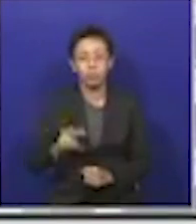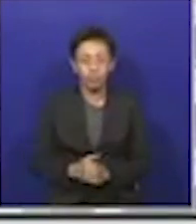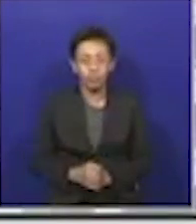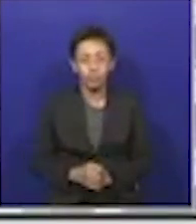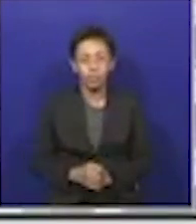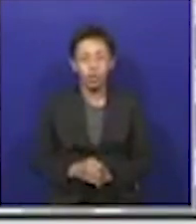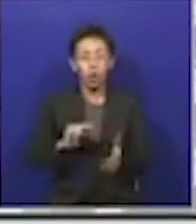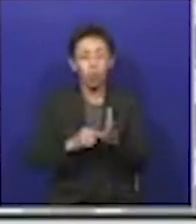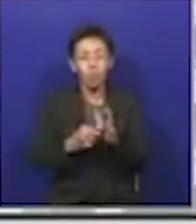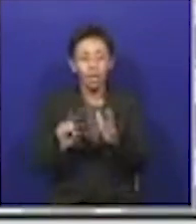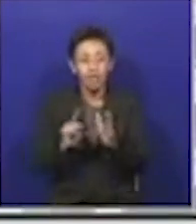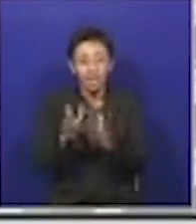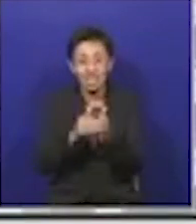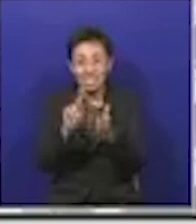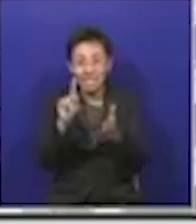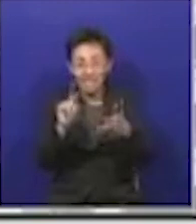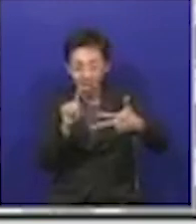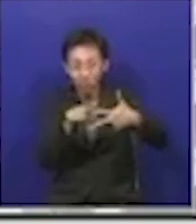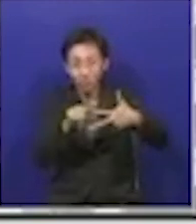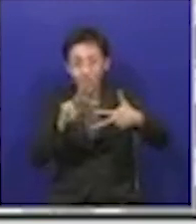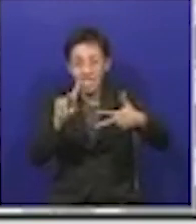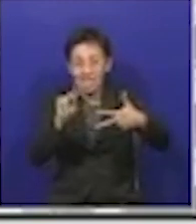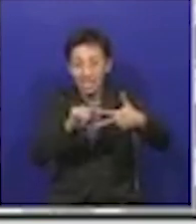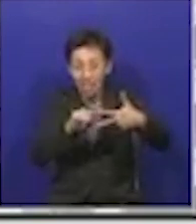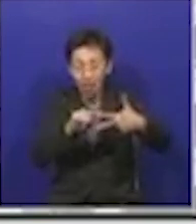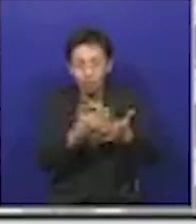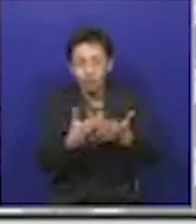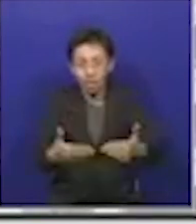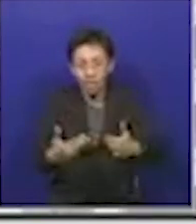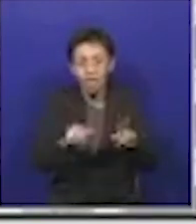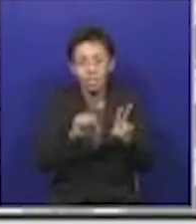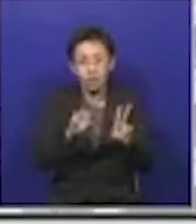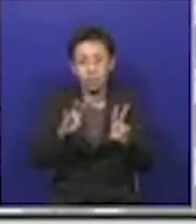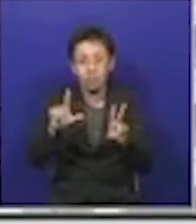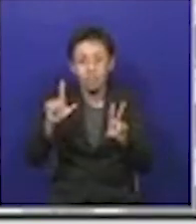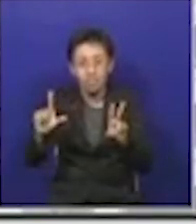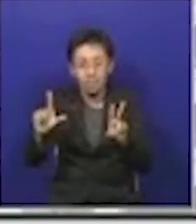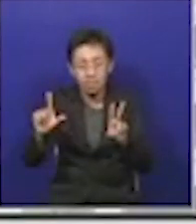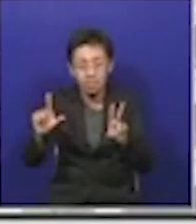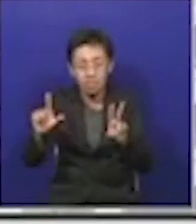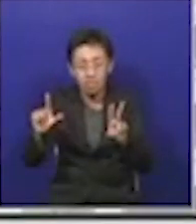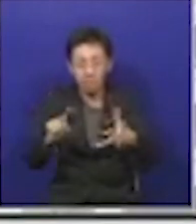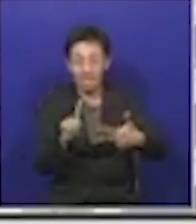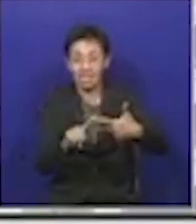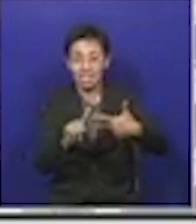นั่นแปลว่าอะไรสีเขียวๆนะฮะรายได้ที่จะจัดเก็บ 2.7 ล้านล้านนะ